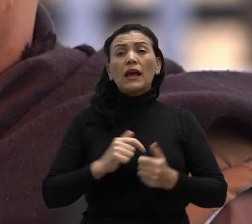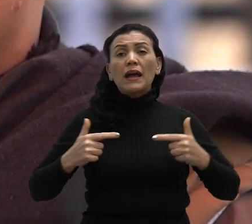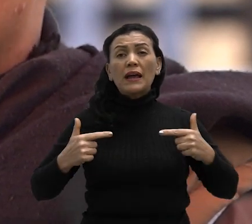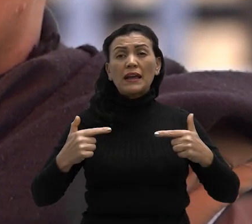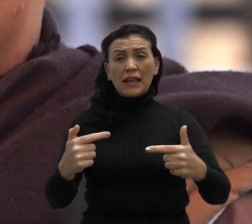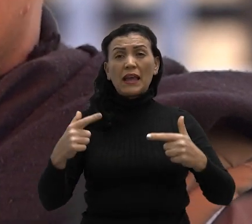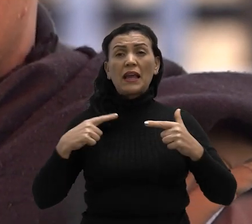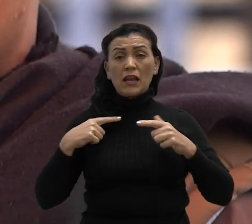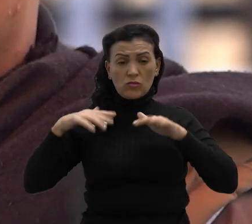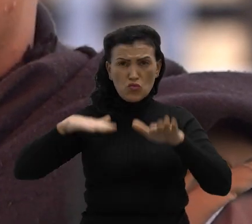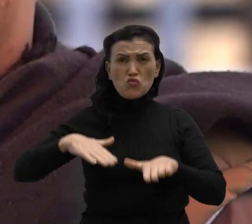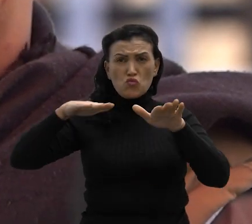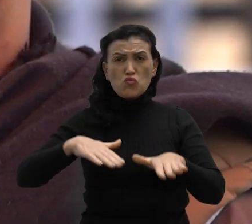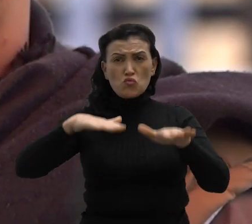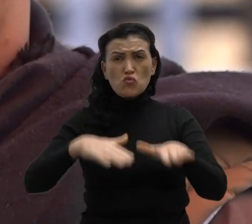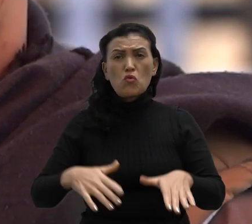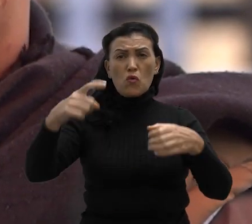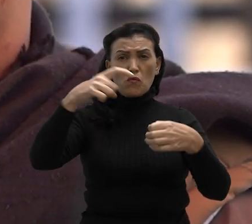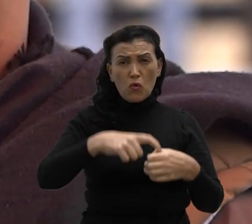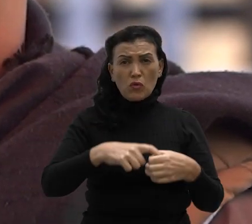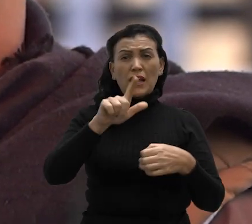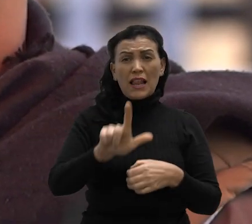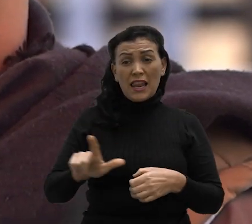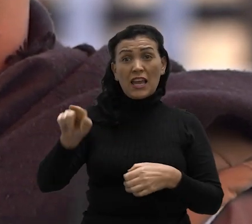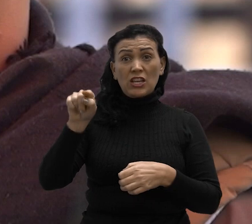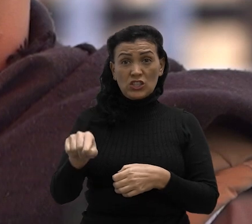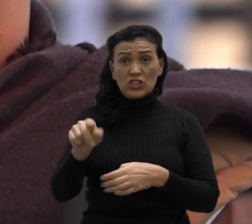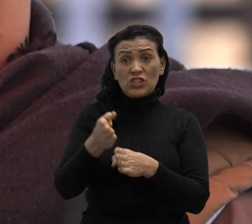الساعة 2 الظهر يوم جمعة.